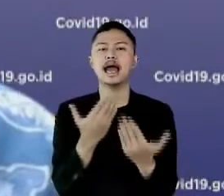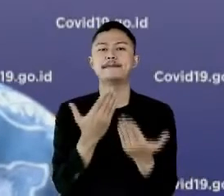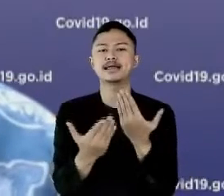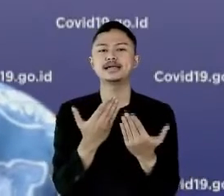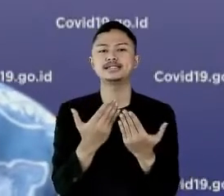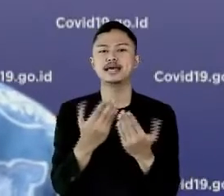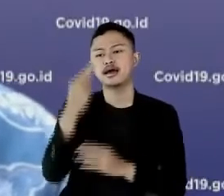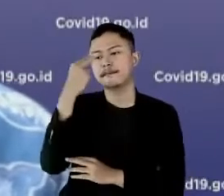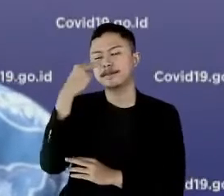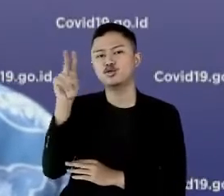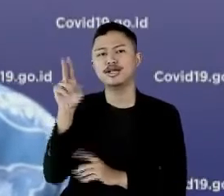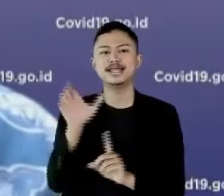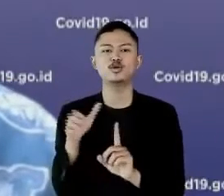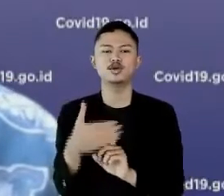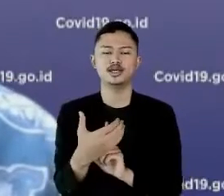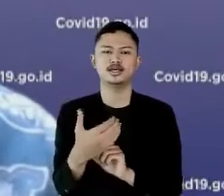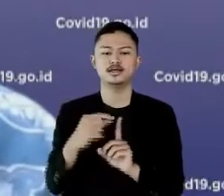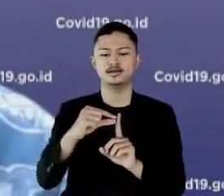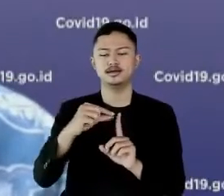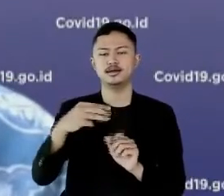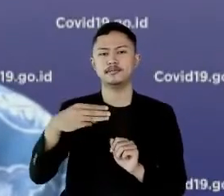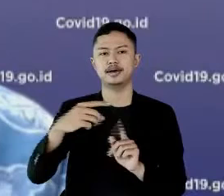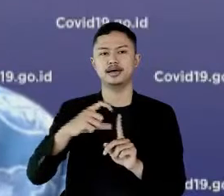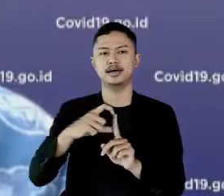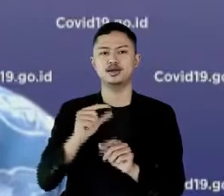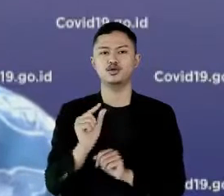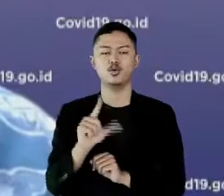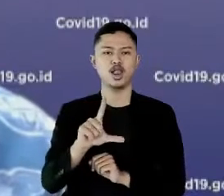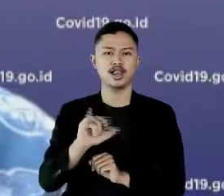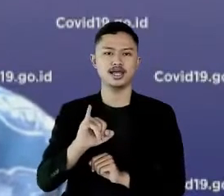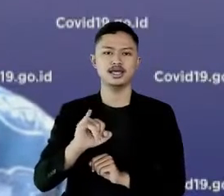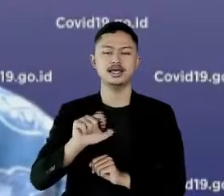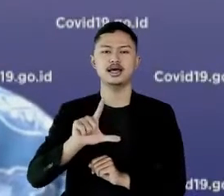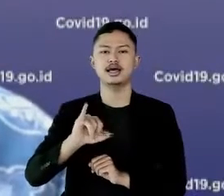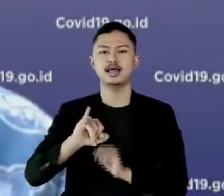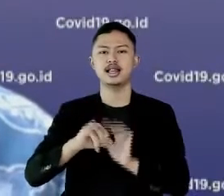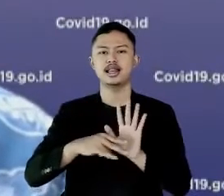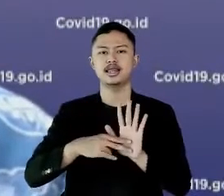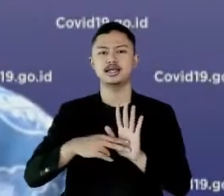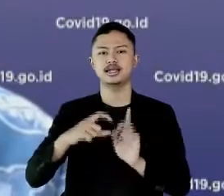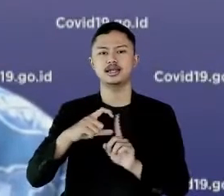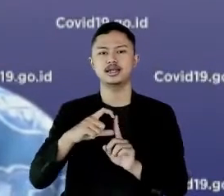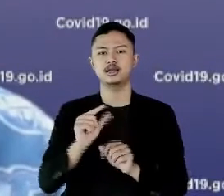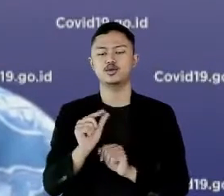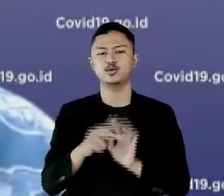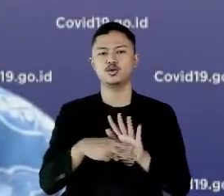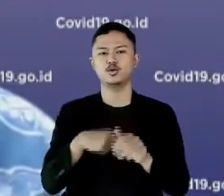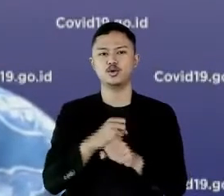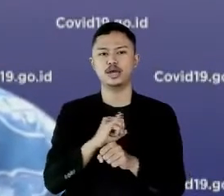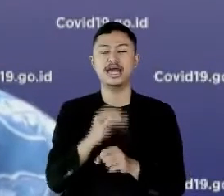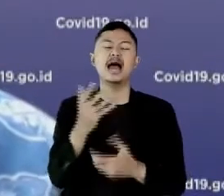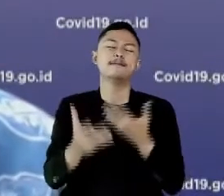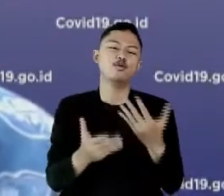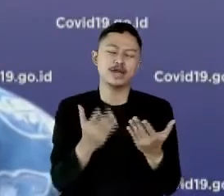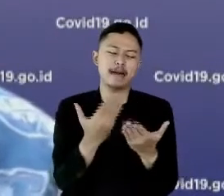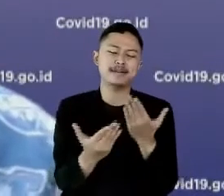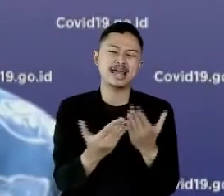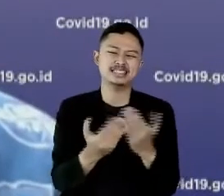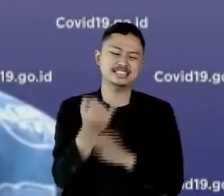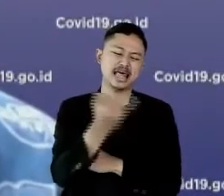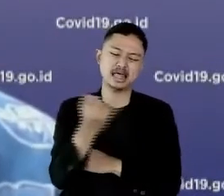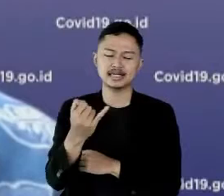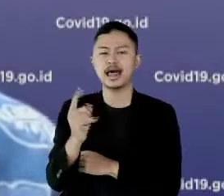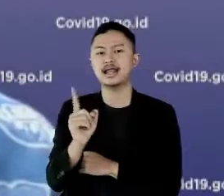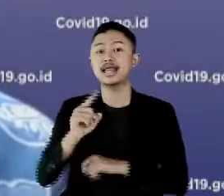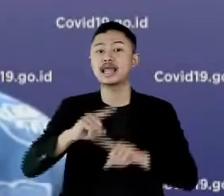Ya masih ada kekurangan di sana sini aplikasi itu ya, tapi itu adalah sesuatu awal yang baik untuk kita men-screening orang